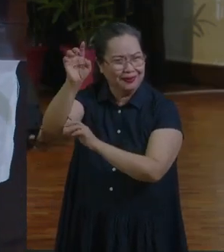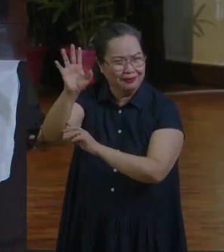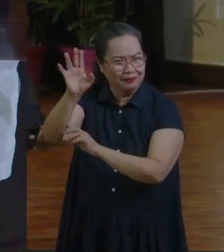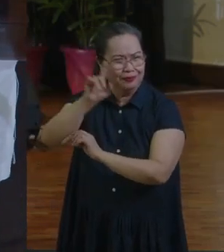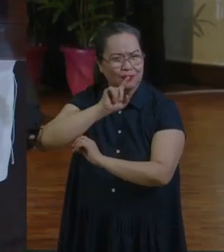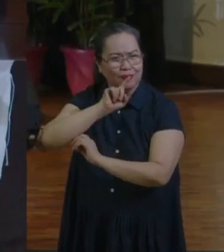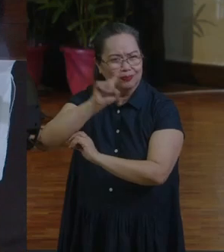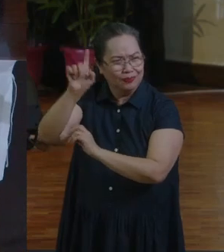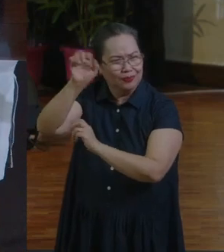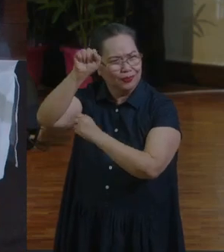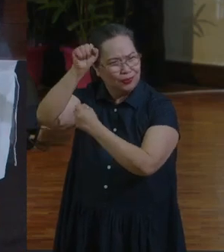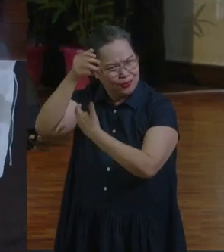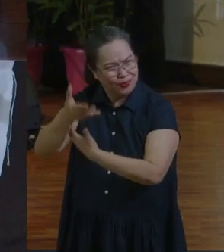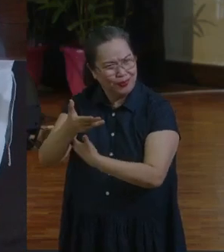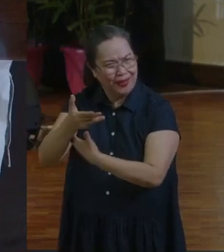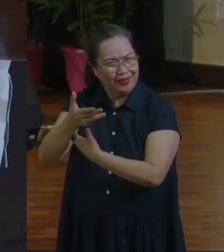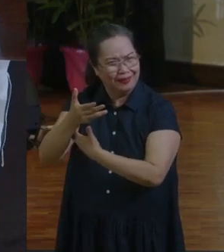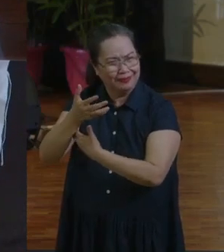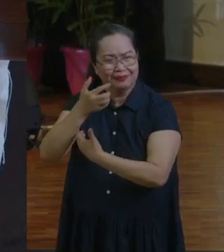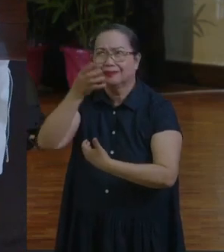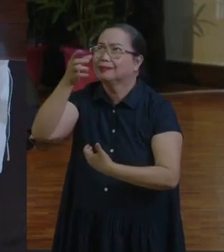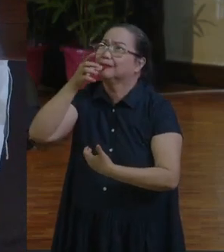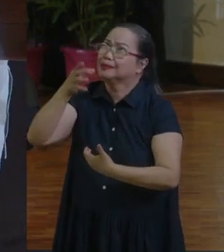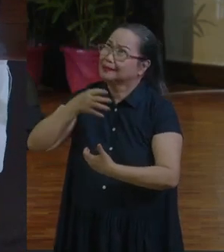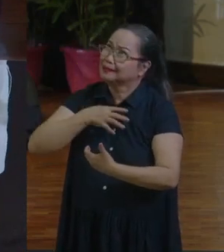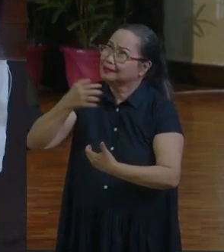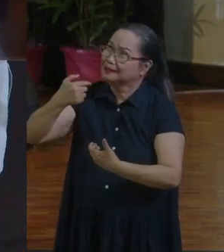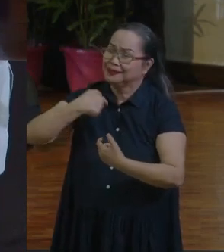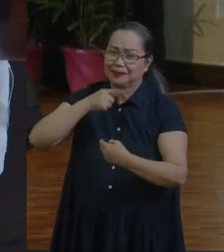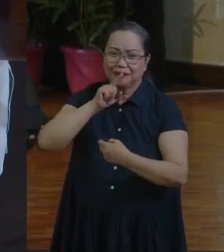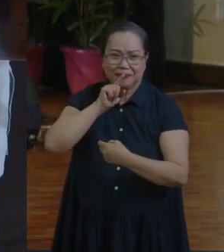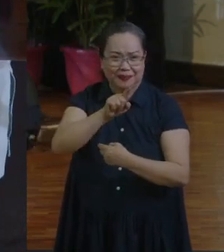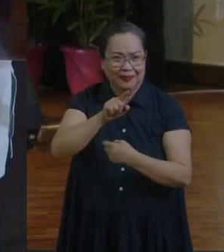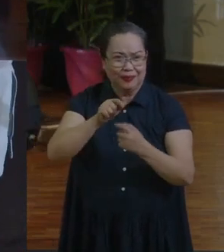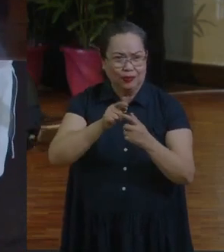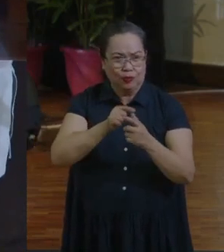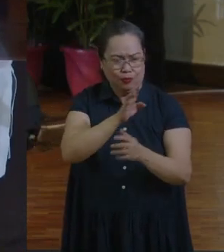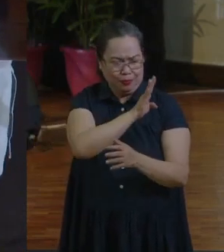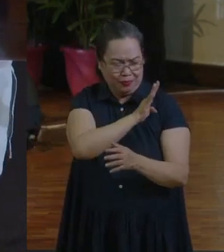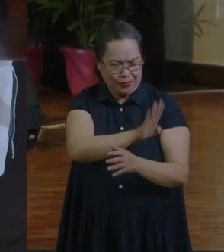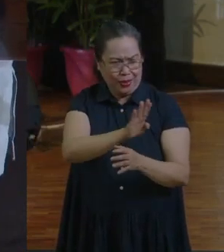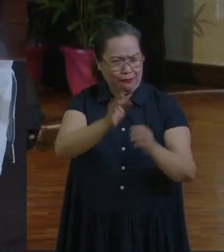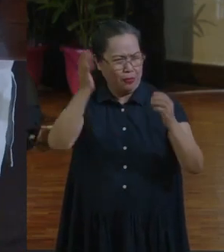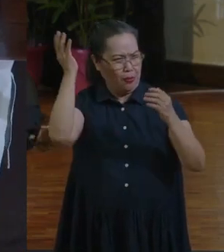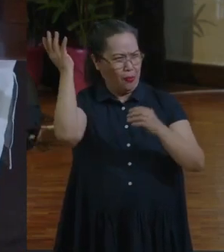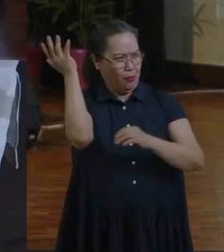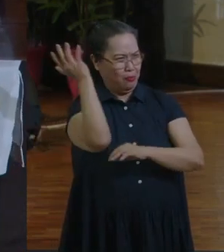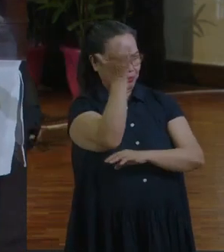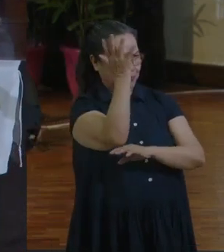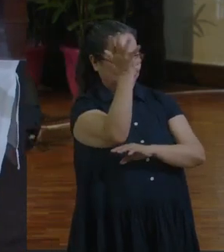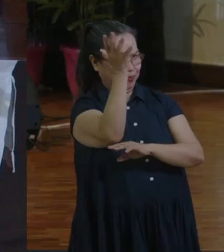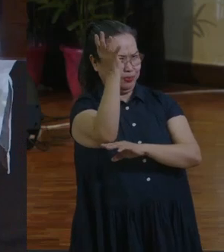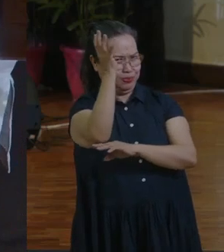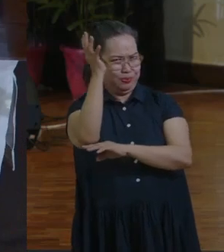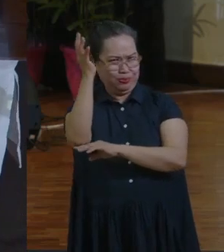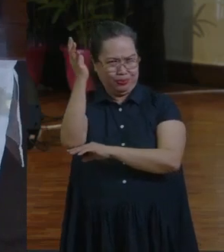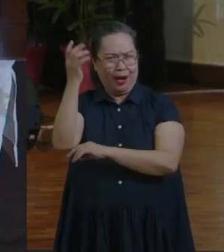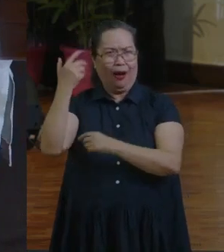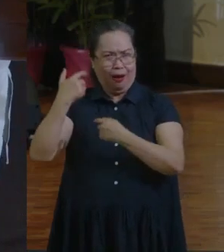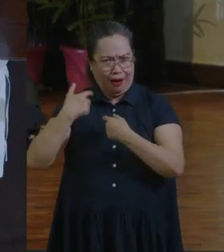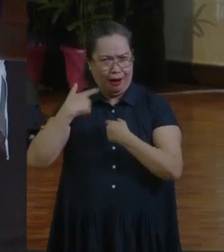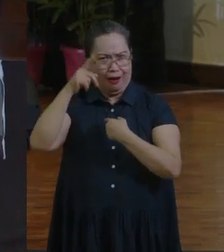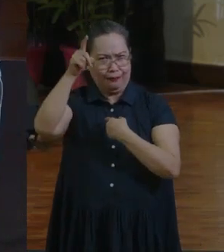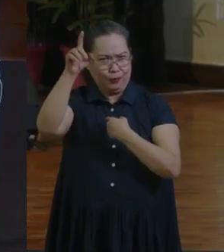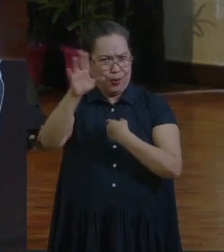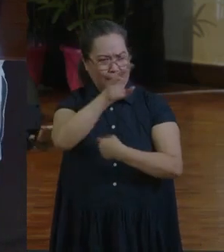pagtupad ng kanyang komisyon. Matapang niyang ipinahayag ang darating na Mesiyas ng Diyos